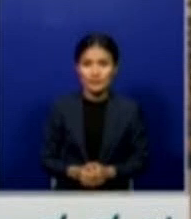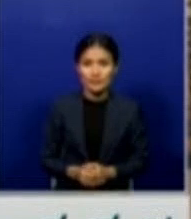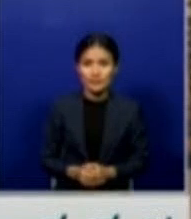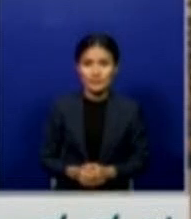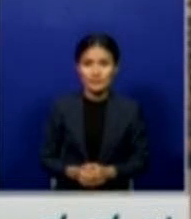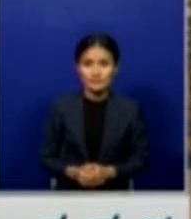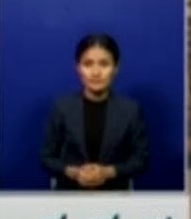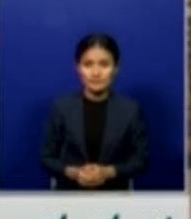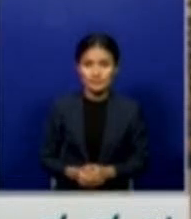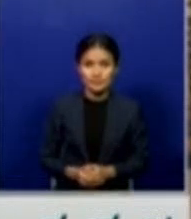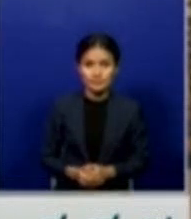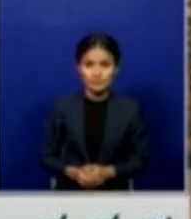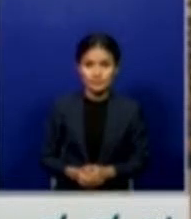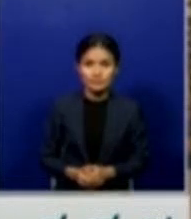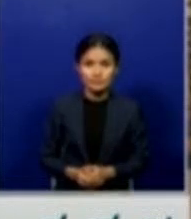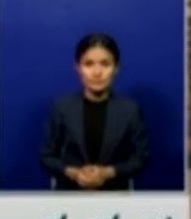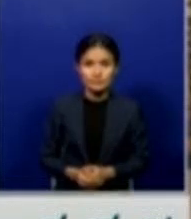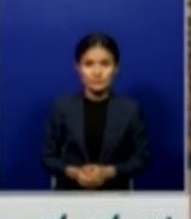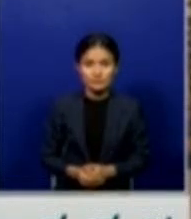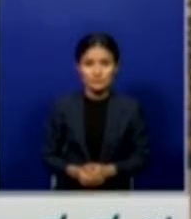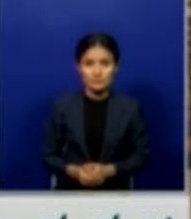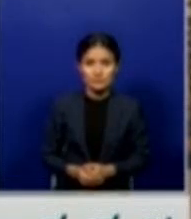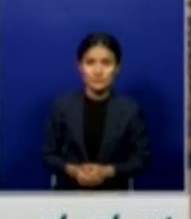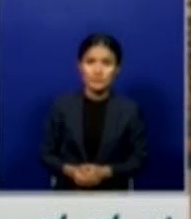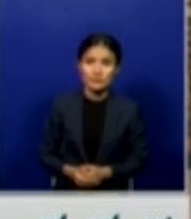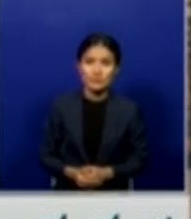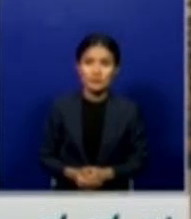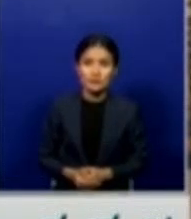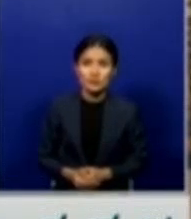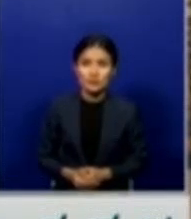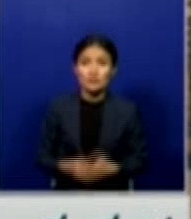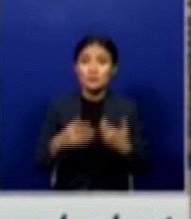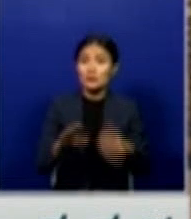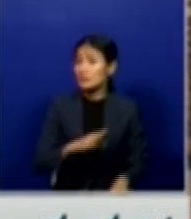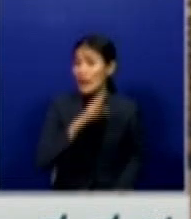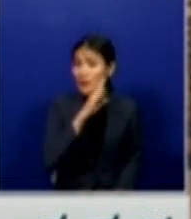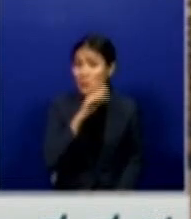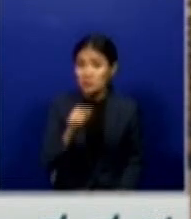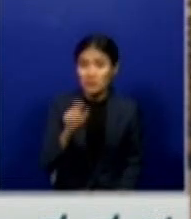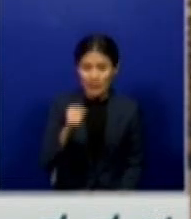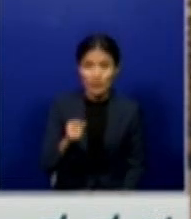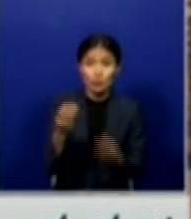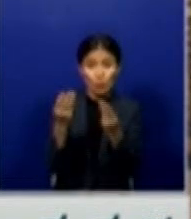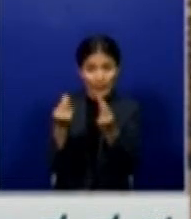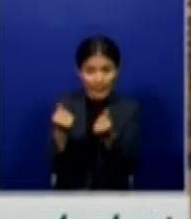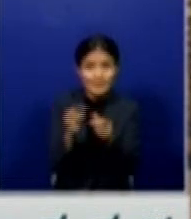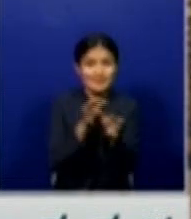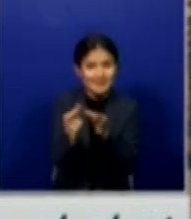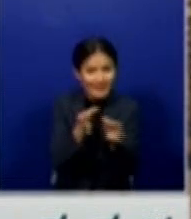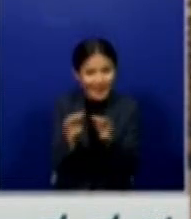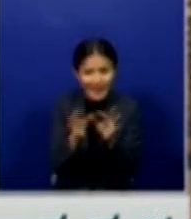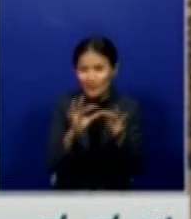57.96% แล้วถ้า GDP ในปีต่อๆไปมันลดเนี่ยมันก็เท่ากับสัดส่วนก็ต้องเปลี่ยนถูกมั้ย